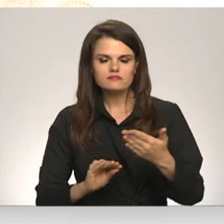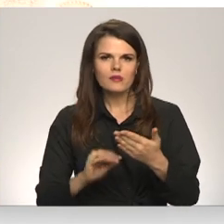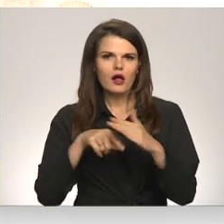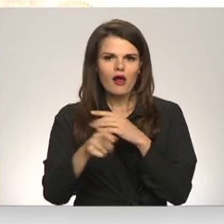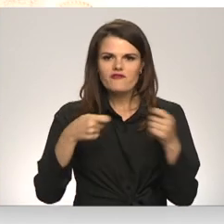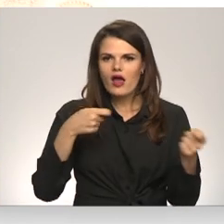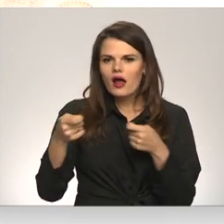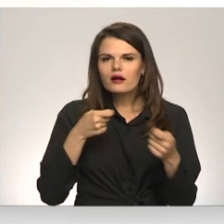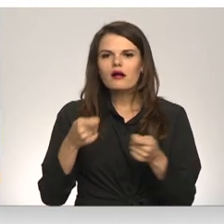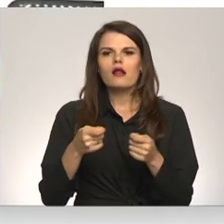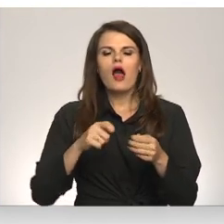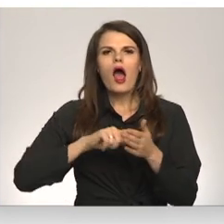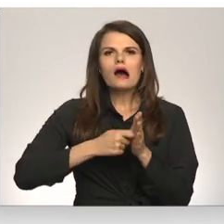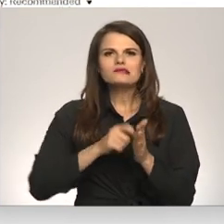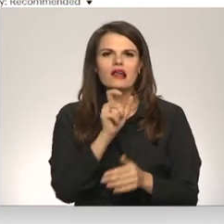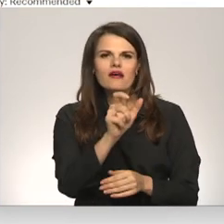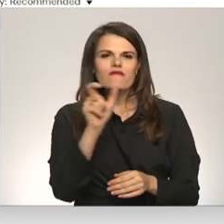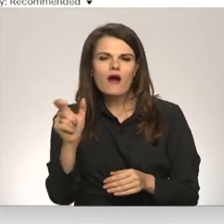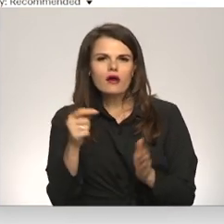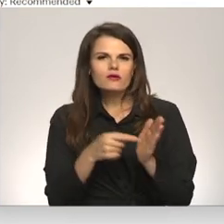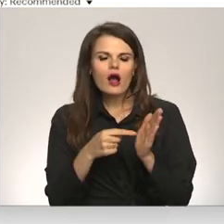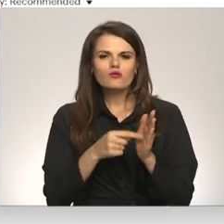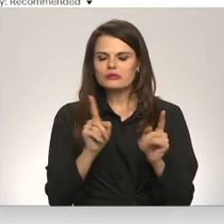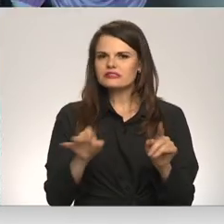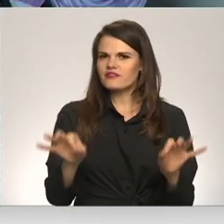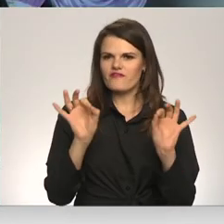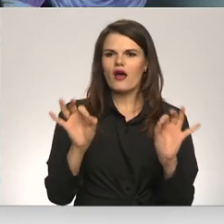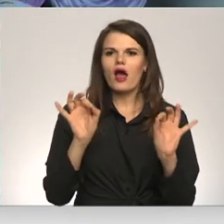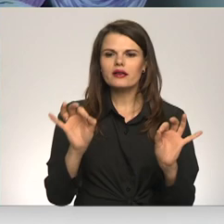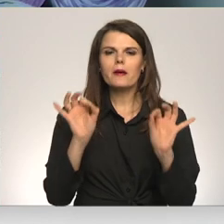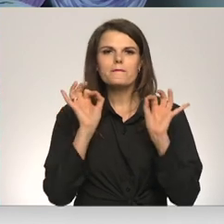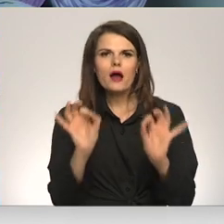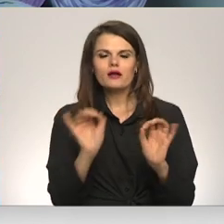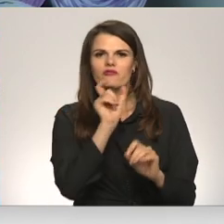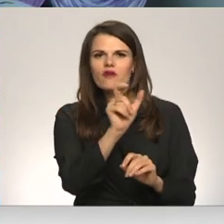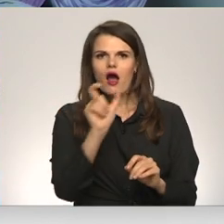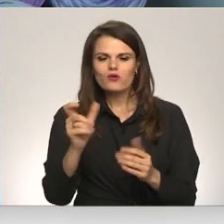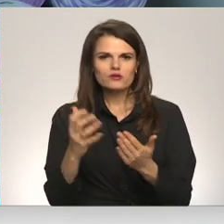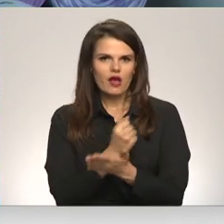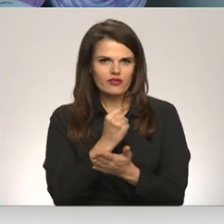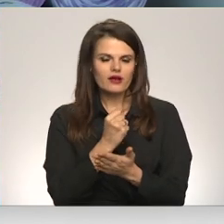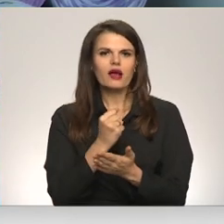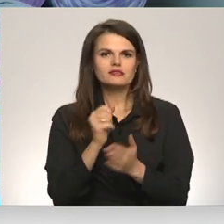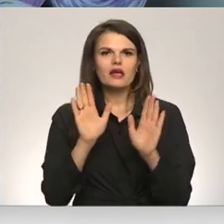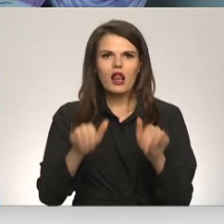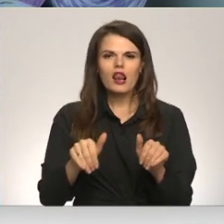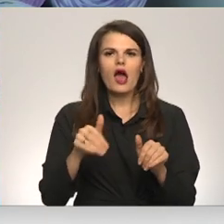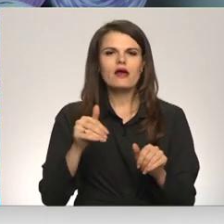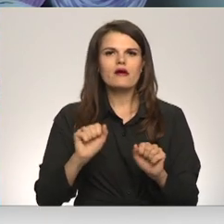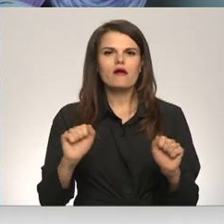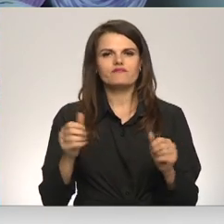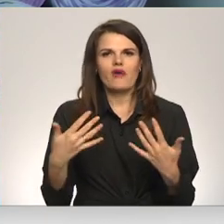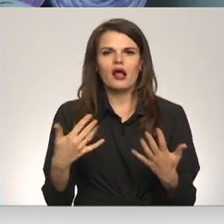veikalā. Tur atslēg vārdus arī, ļoti ir svarīgi pareizos vārdus atrast, lai aprakstītu